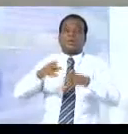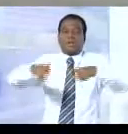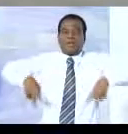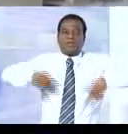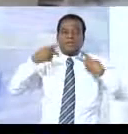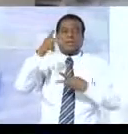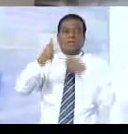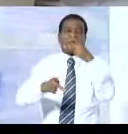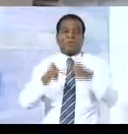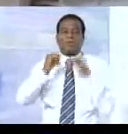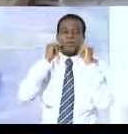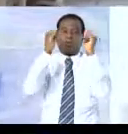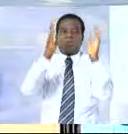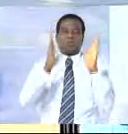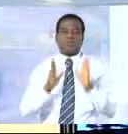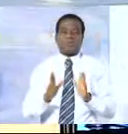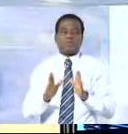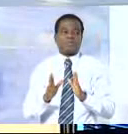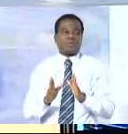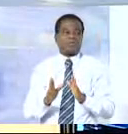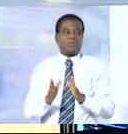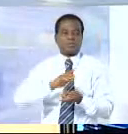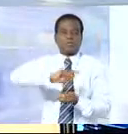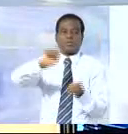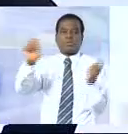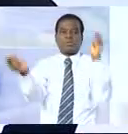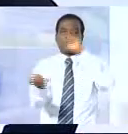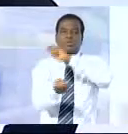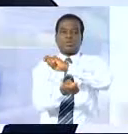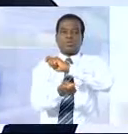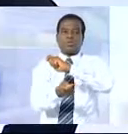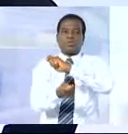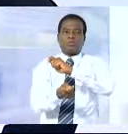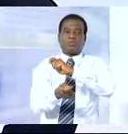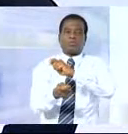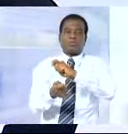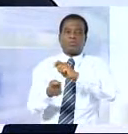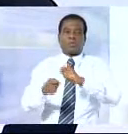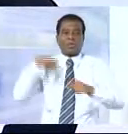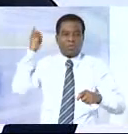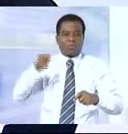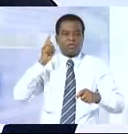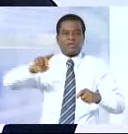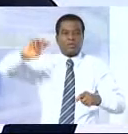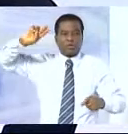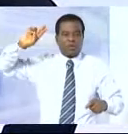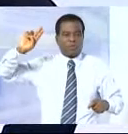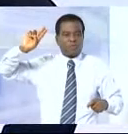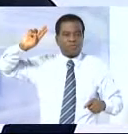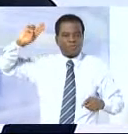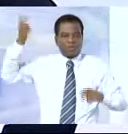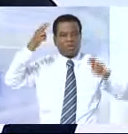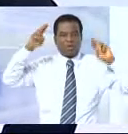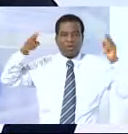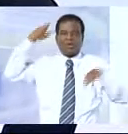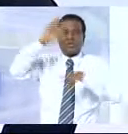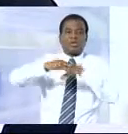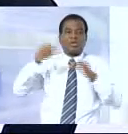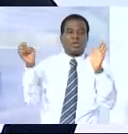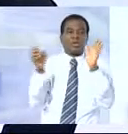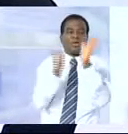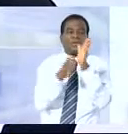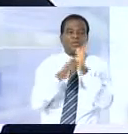populations ivoiriennes. Et on change complètement de registre face à la menace de grève qui plane à nouveau sur l'école.